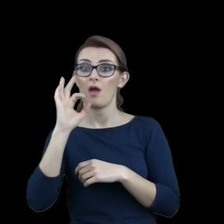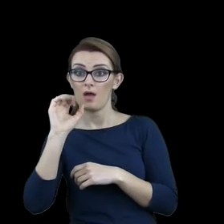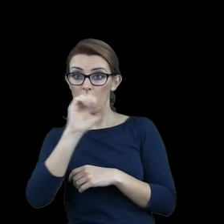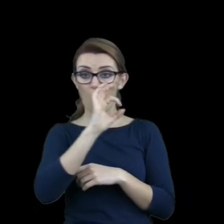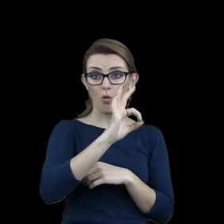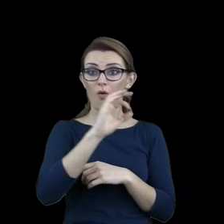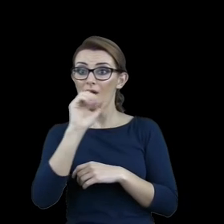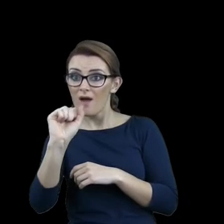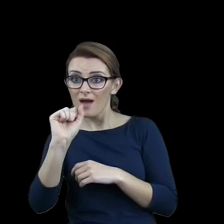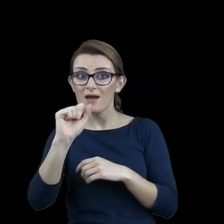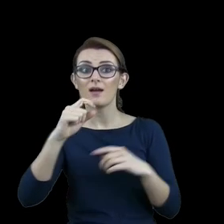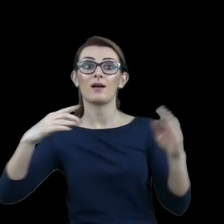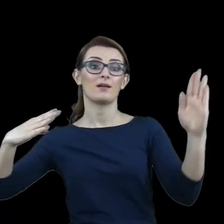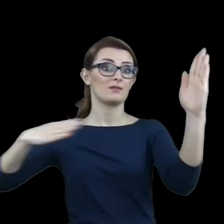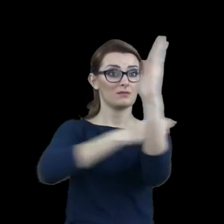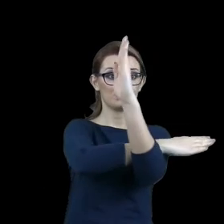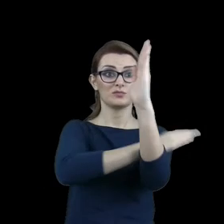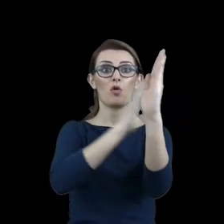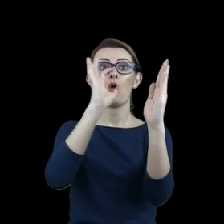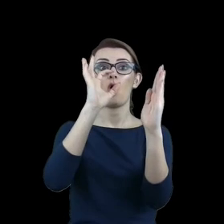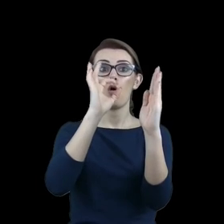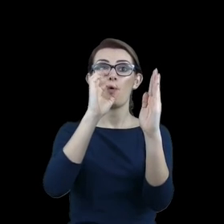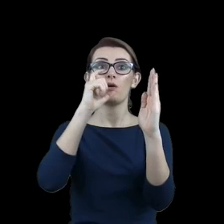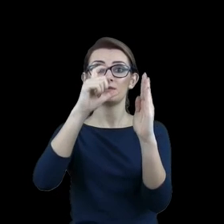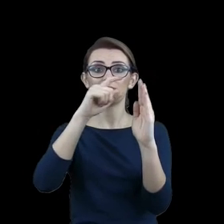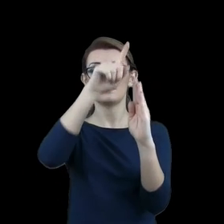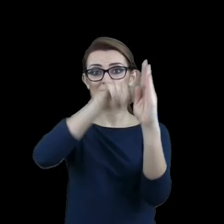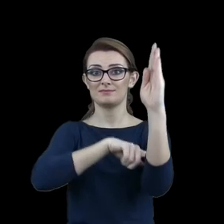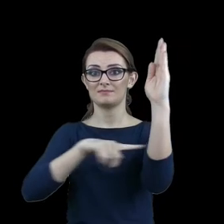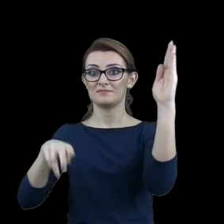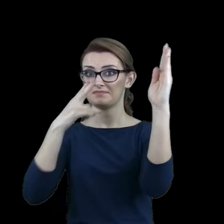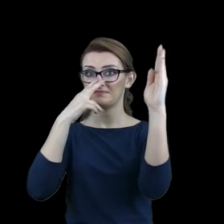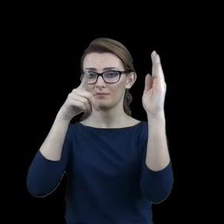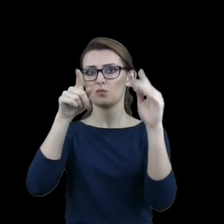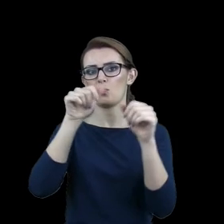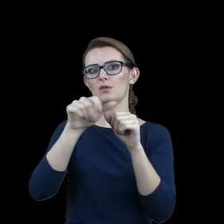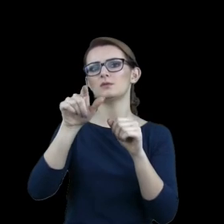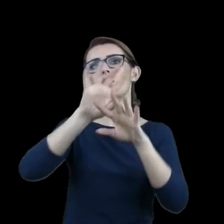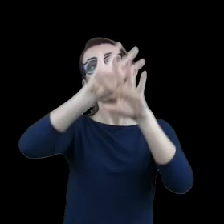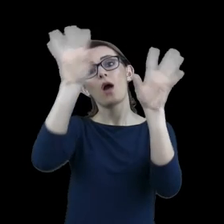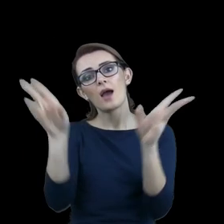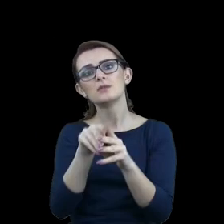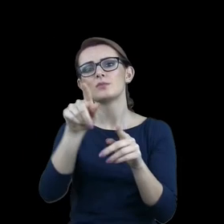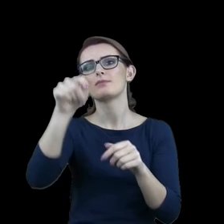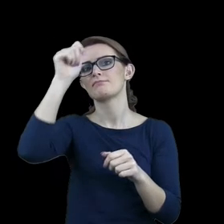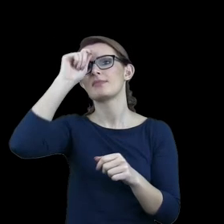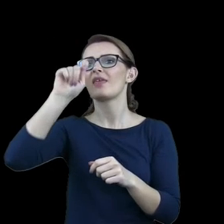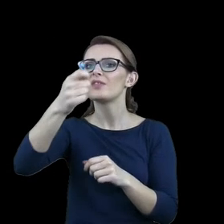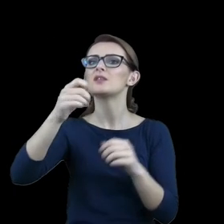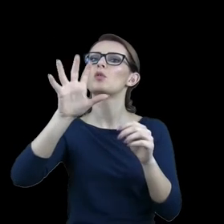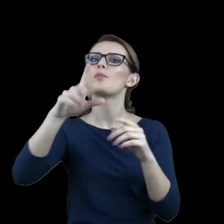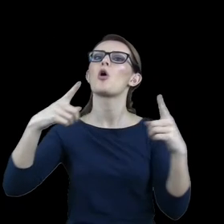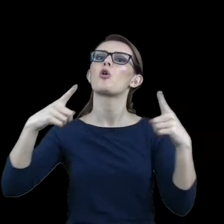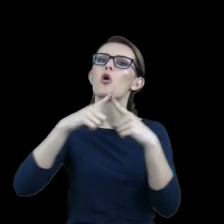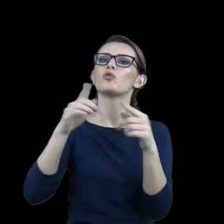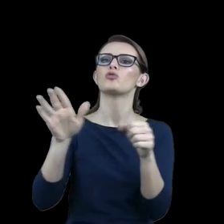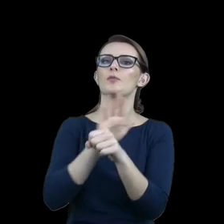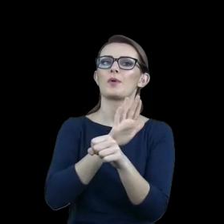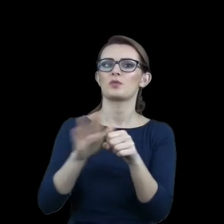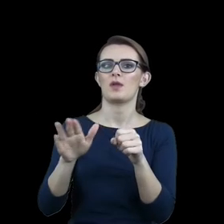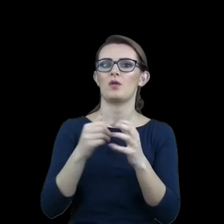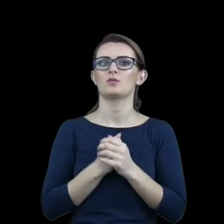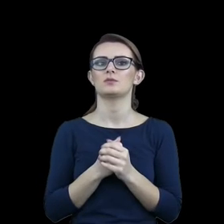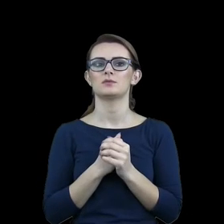prostopadła, czyli OA jest prostopadła do OC. No dobrze. Czyli widzimy, że taka jest definicja kątów